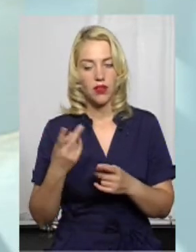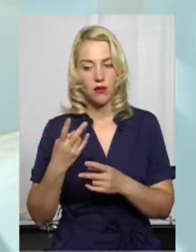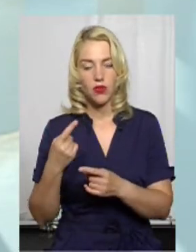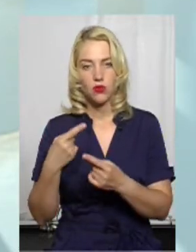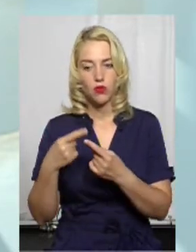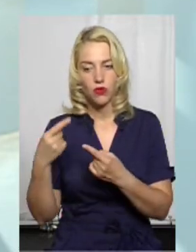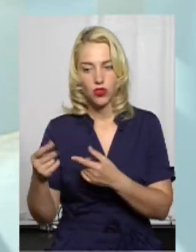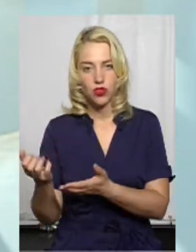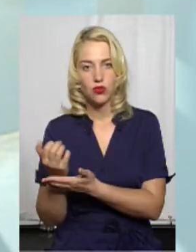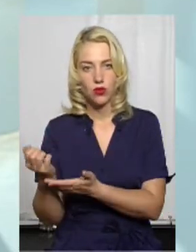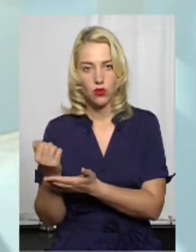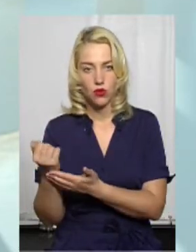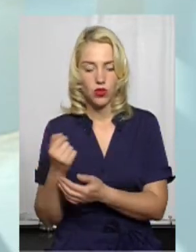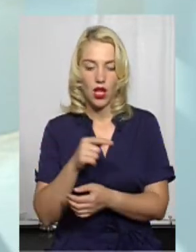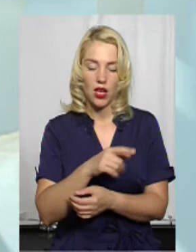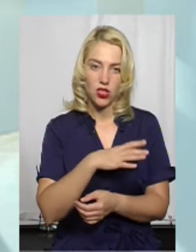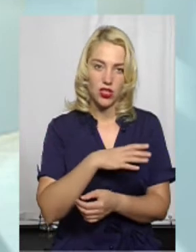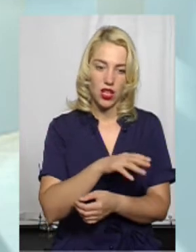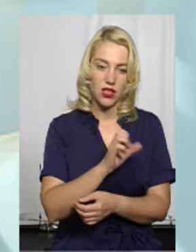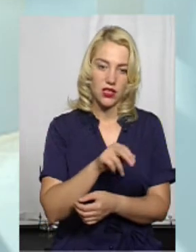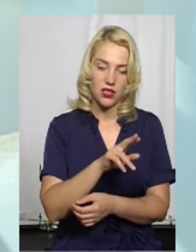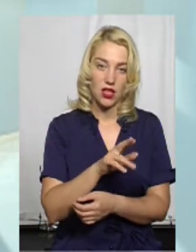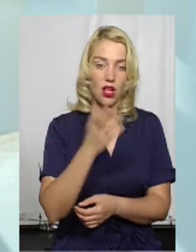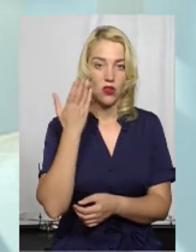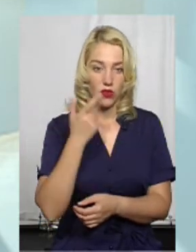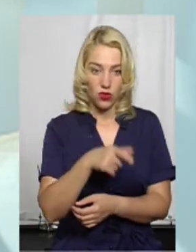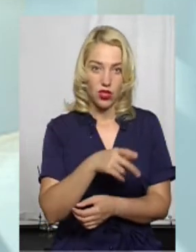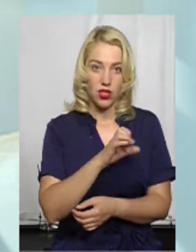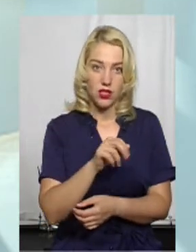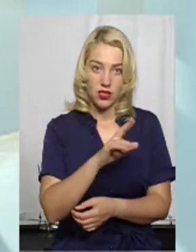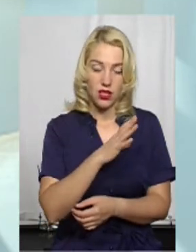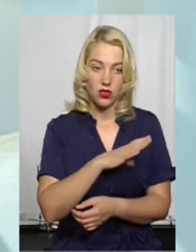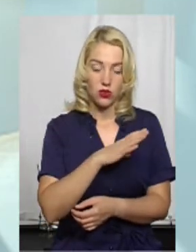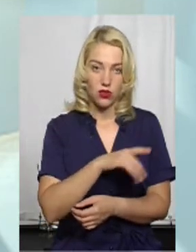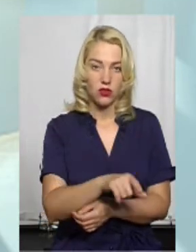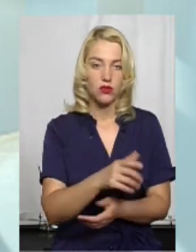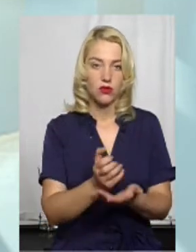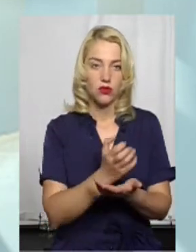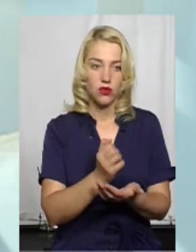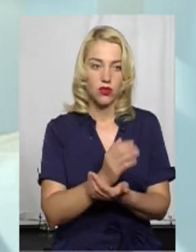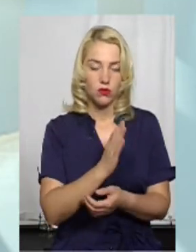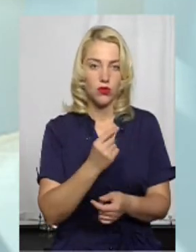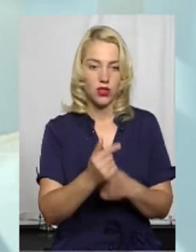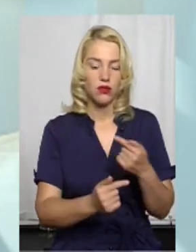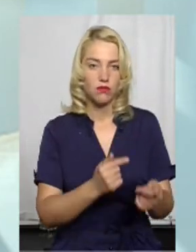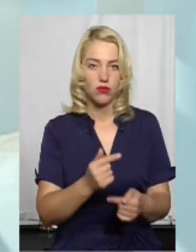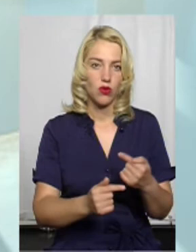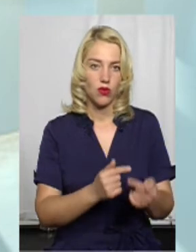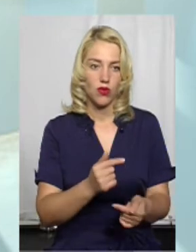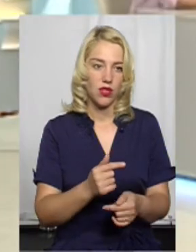дохід, щоб дочекатися плодоношення фундука. Але коли вона його дочекається, то це дохід для 3-4 поколінь